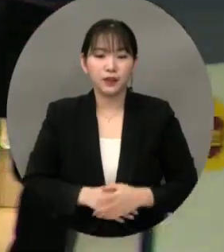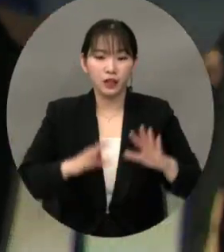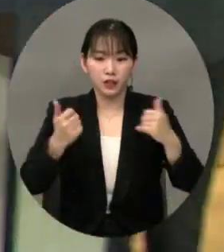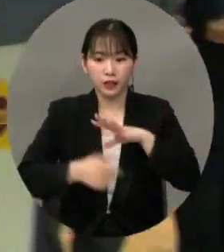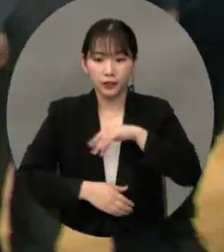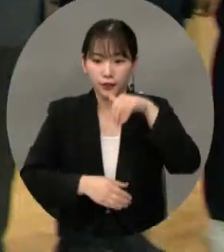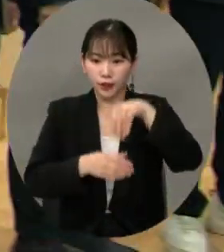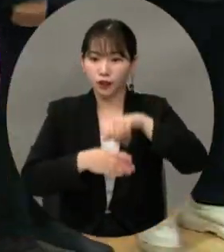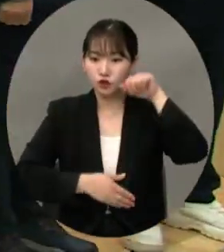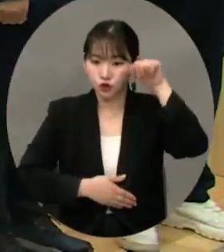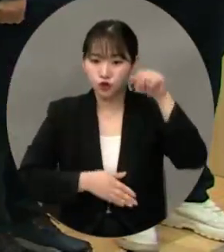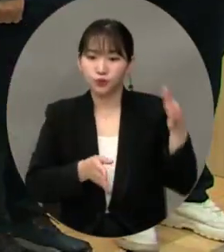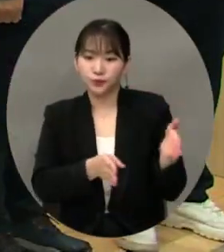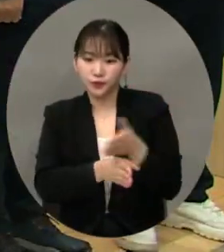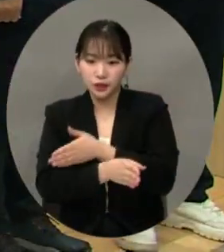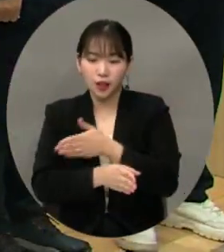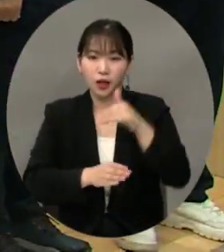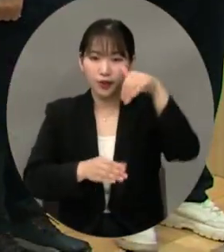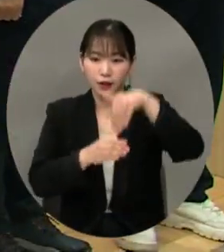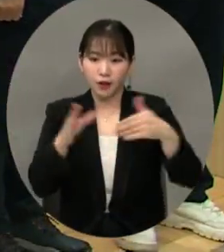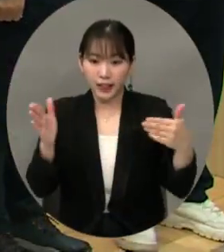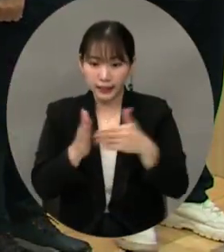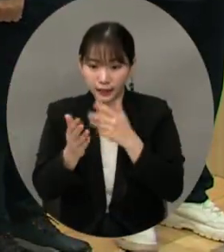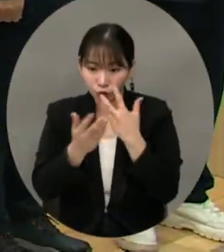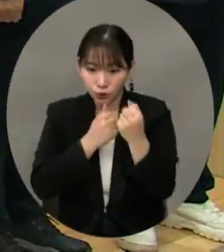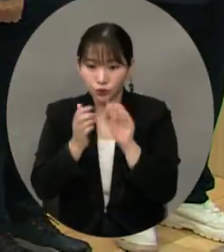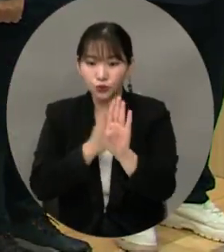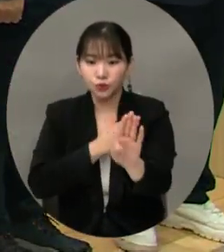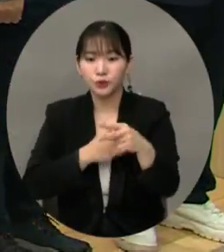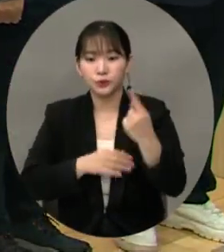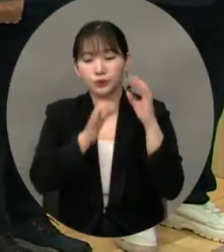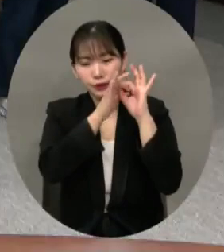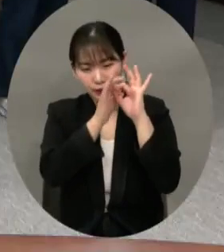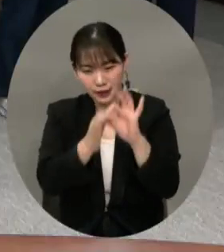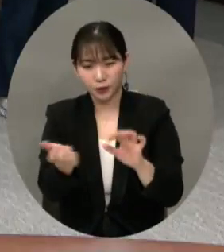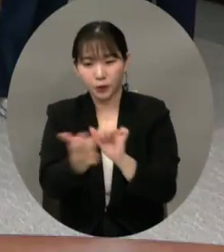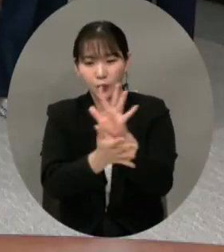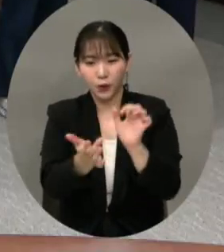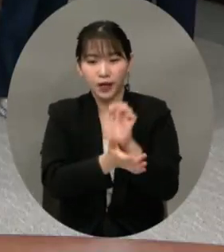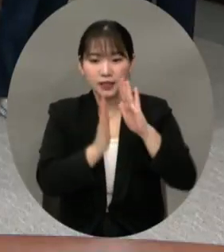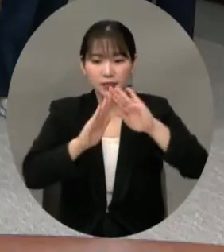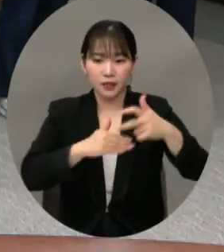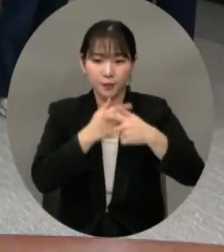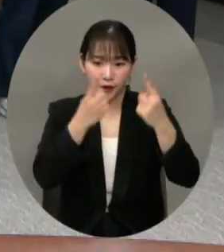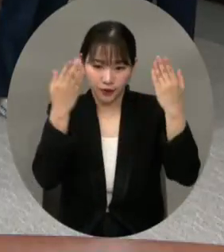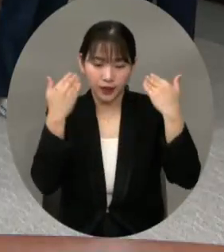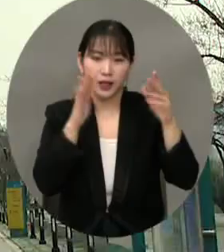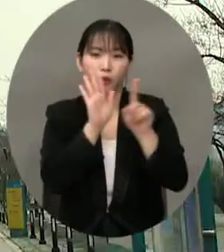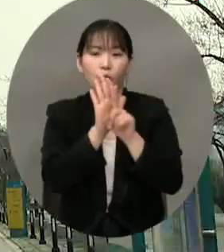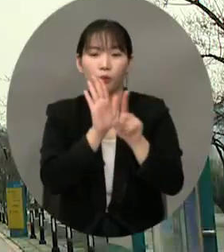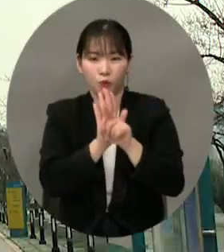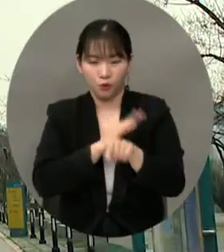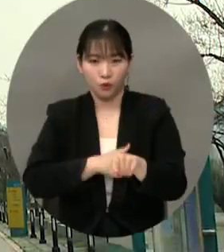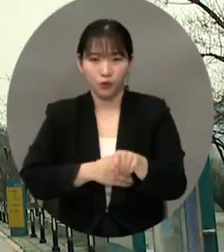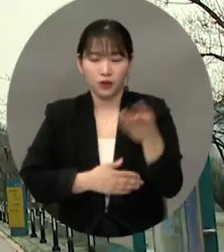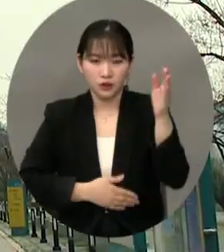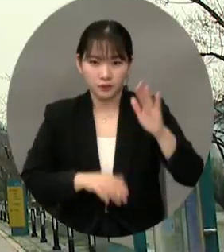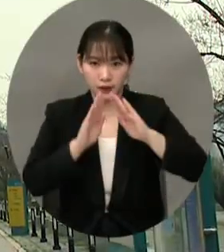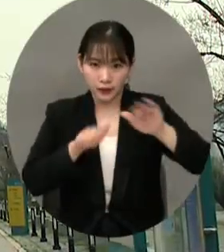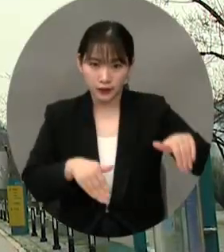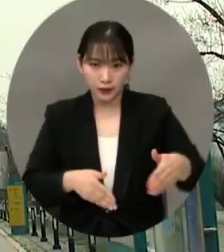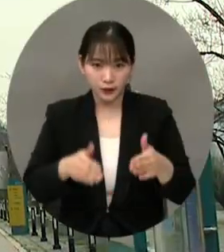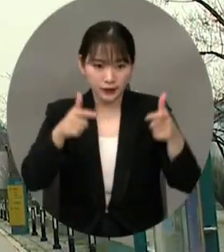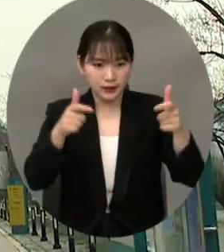국회의원 선거운동 기간부터 총선이 끝난 직후에도 계속 이어지고 있는 전남의대 공모 논란. 하지만